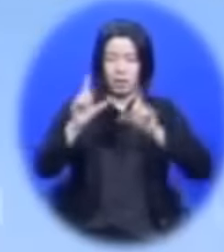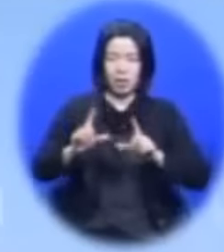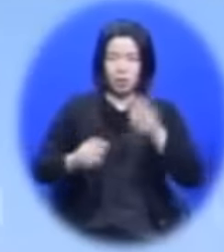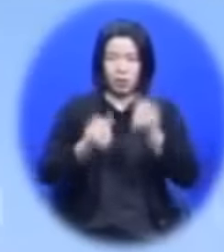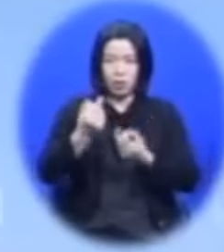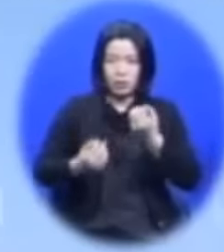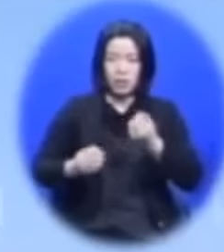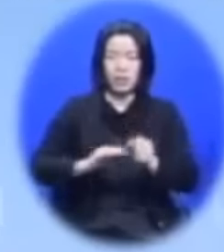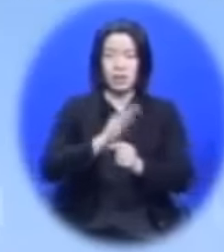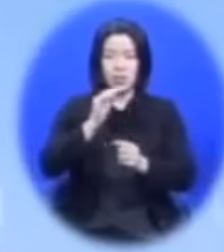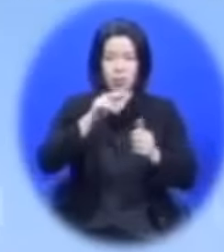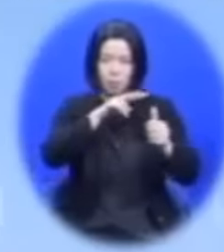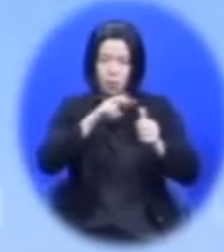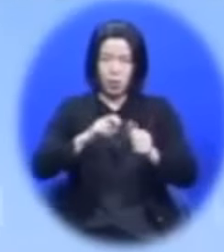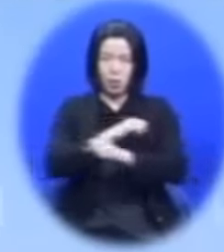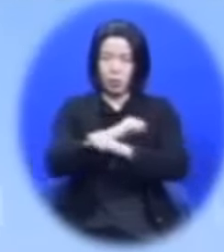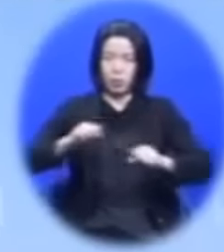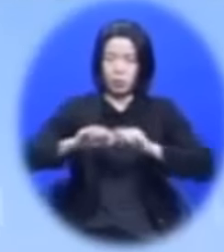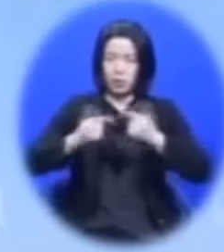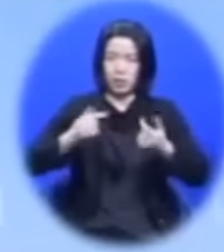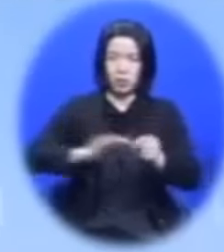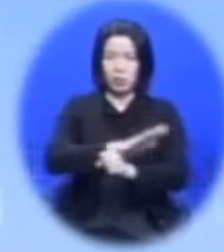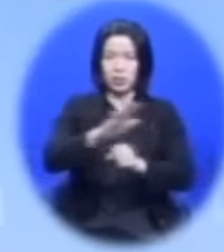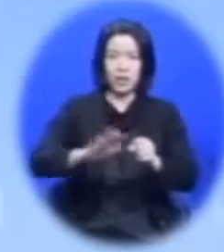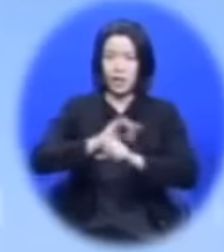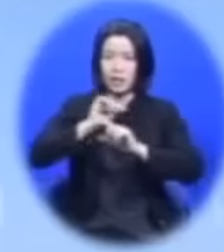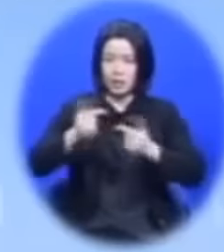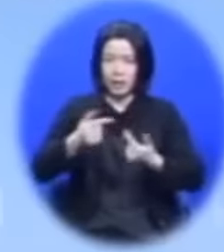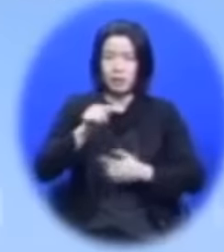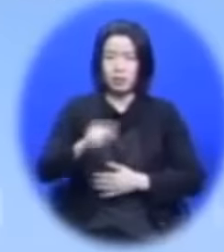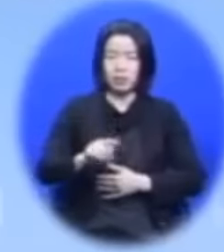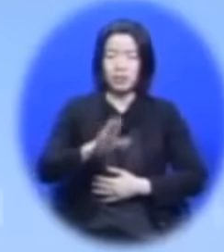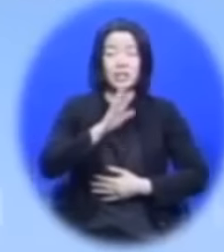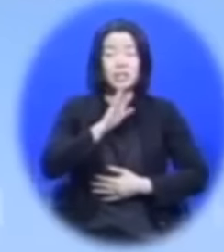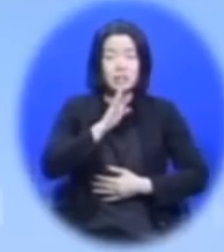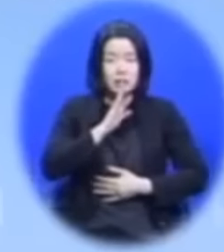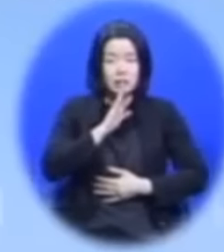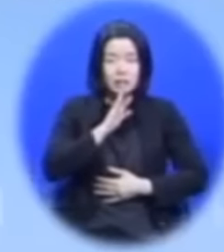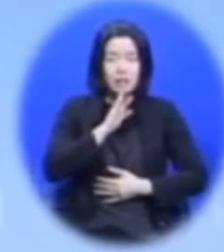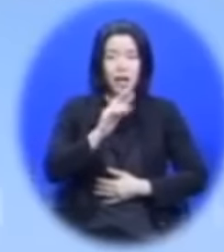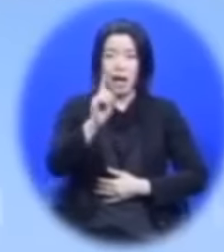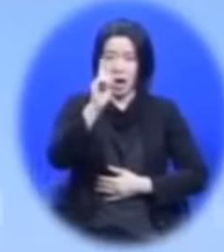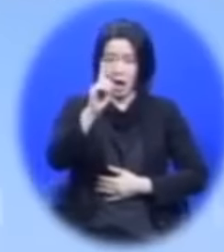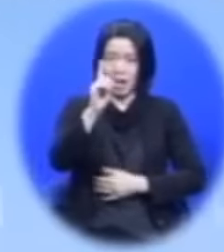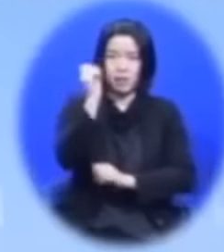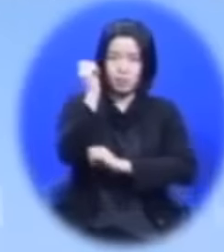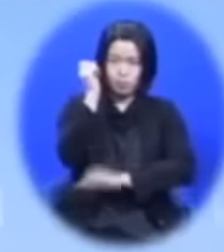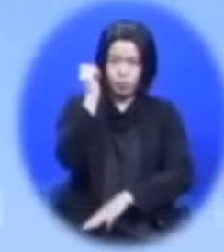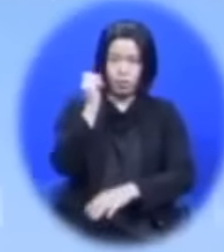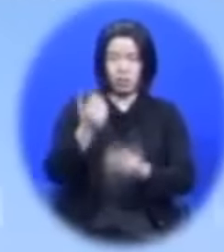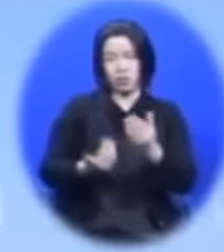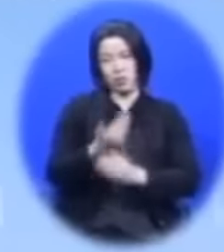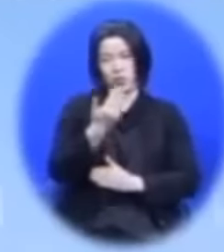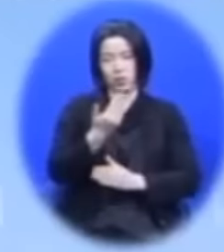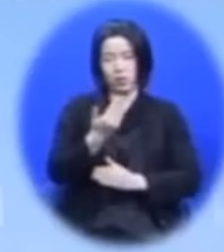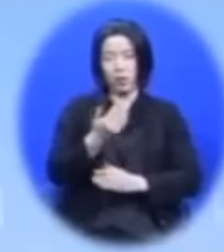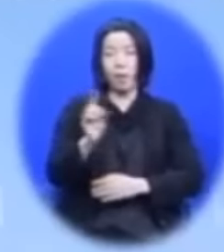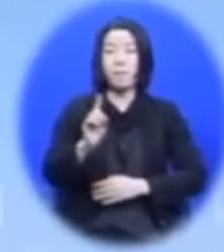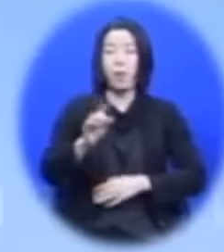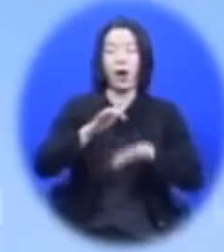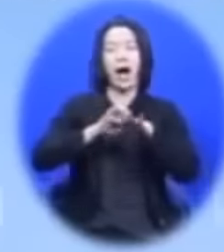형제를 미워하고 용서하지 않고 사랑하지 않는 것은 사실은 한 뿌리에서 나왔어요.